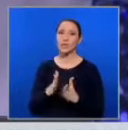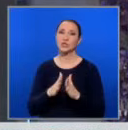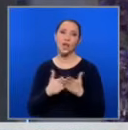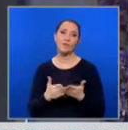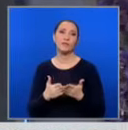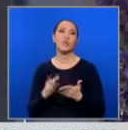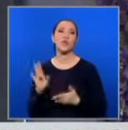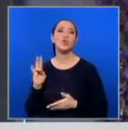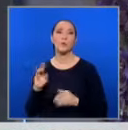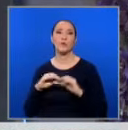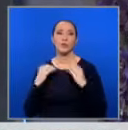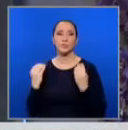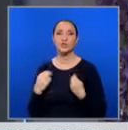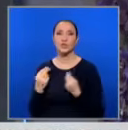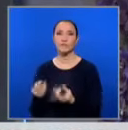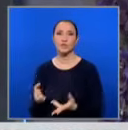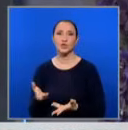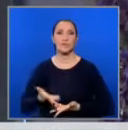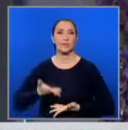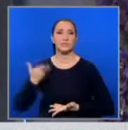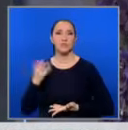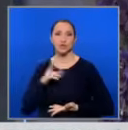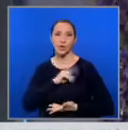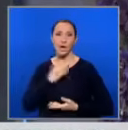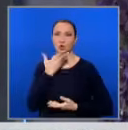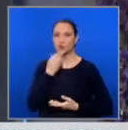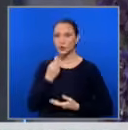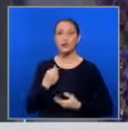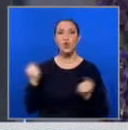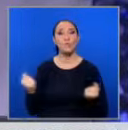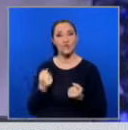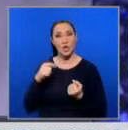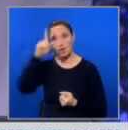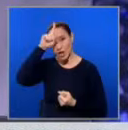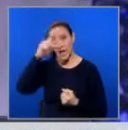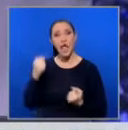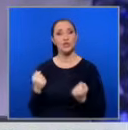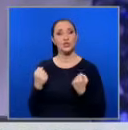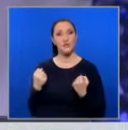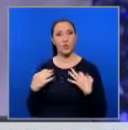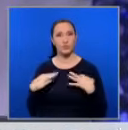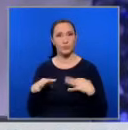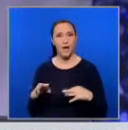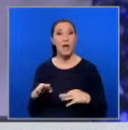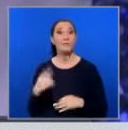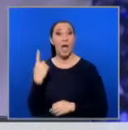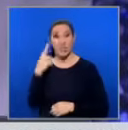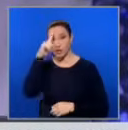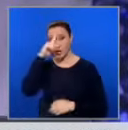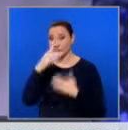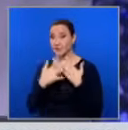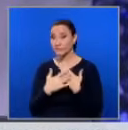членовете на Нобеловия комитет, че връчиха престижната награда на чудесното движение «Жени, живот и свобода» и на една жена в